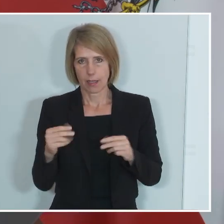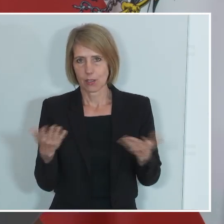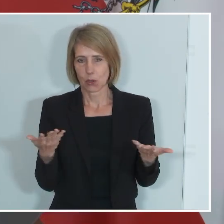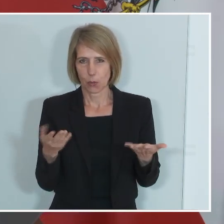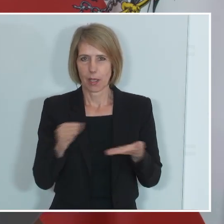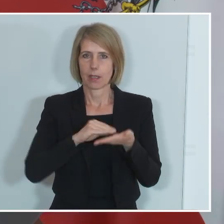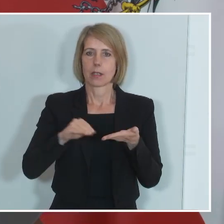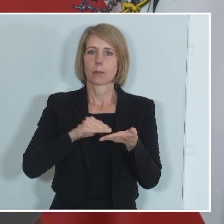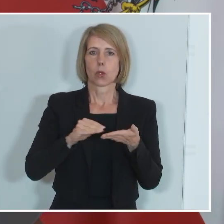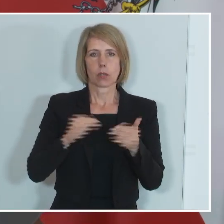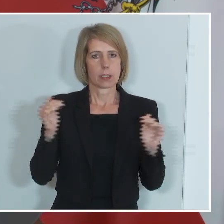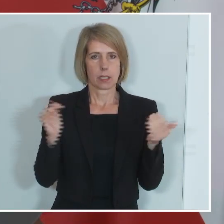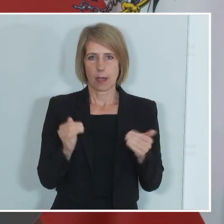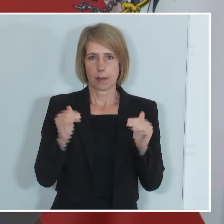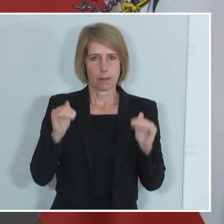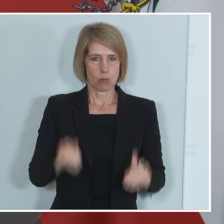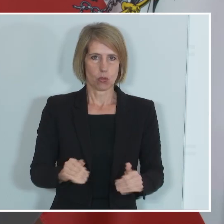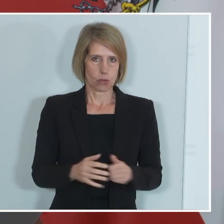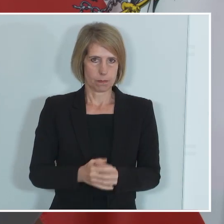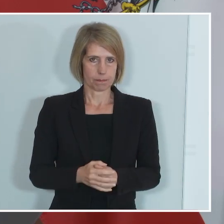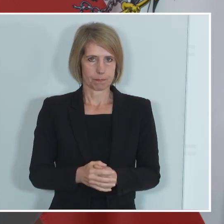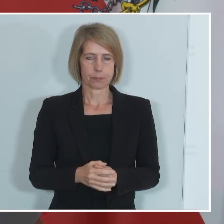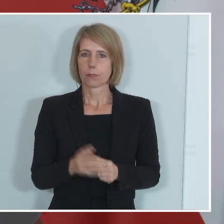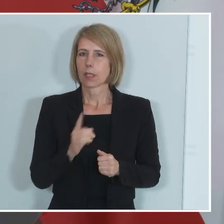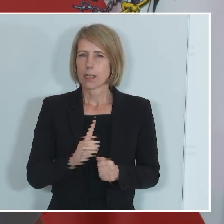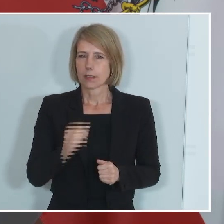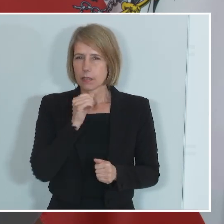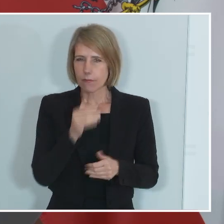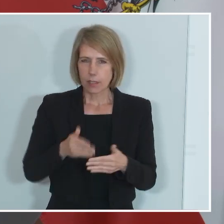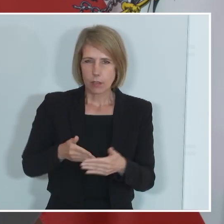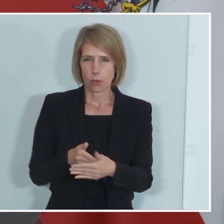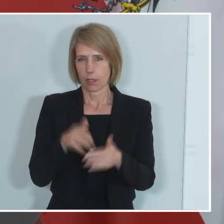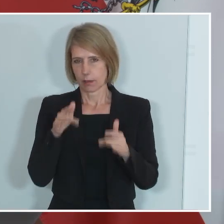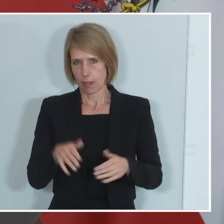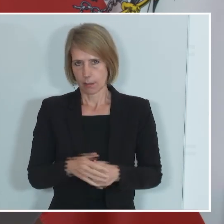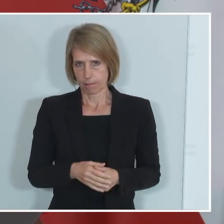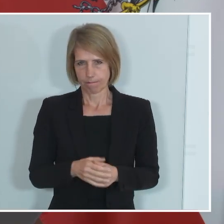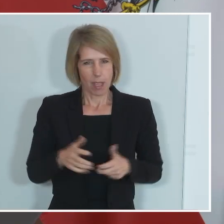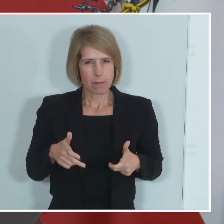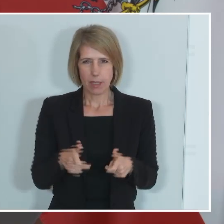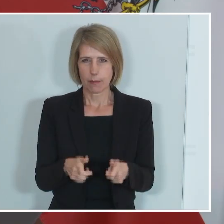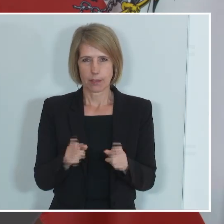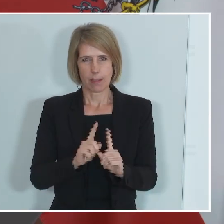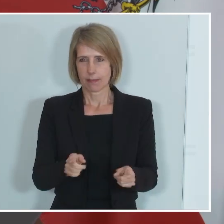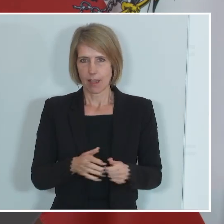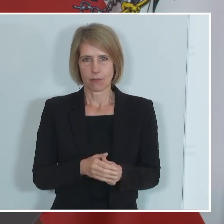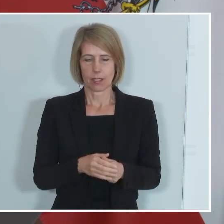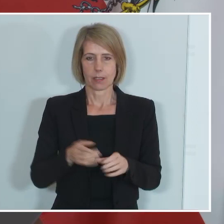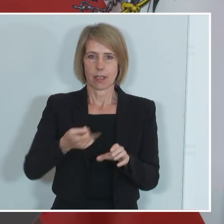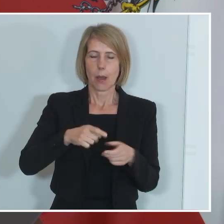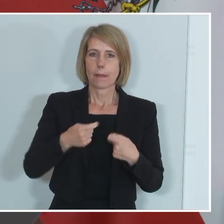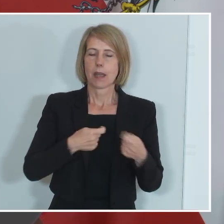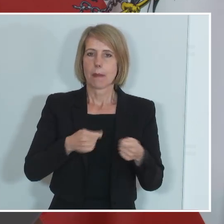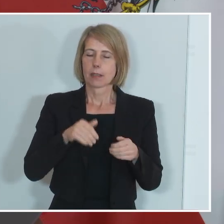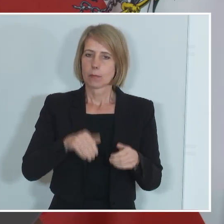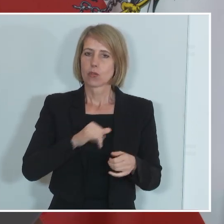Bürokratie abbauen. Da darf es keine Hürden geben und keine Bremsen geben. Der Binnenmarkt der Zukunft muss ein